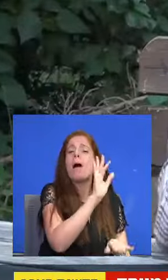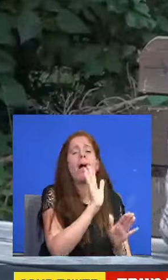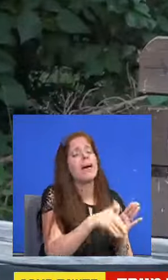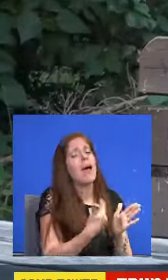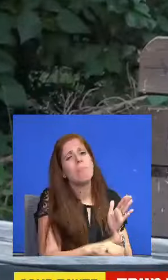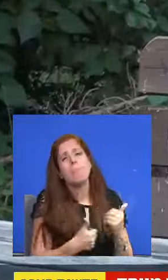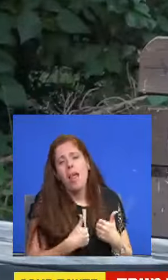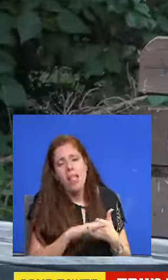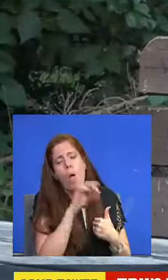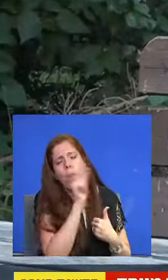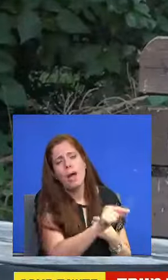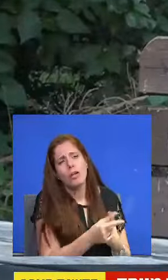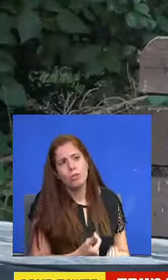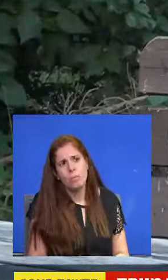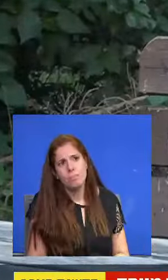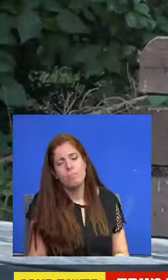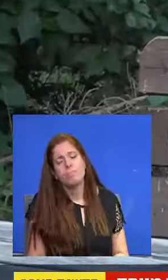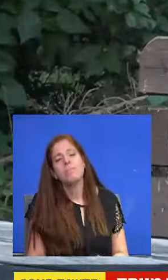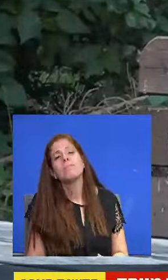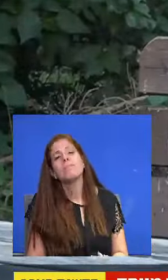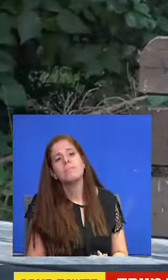eh nicht gewählt.